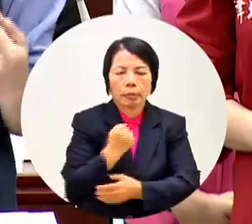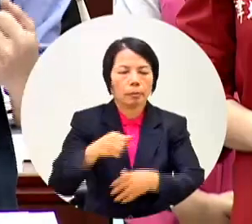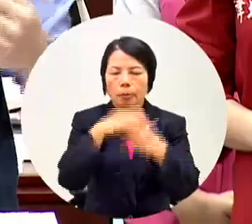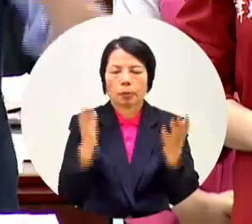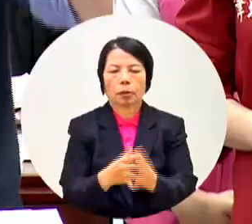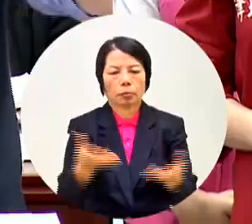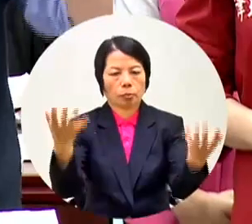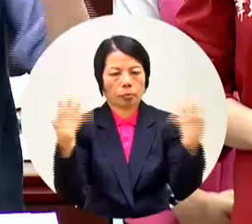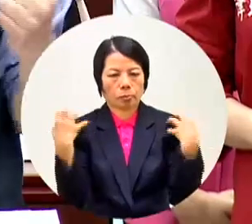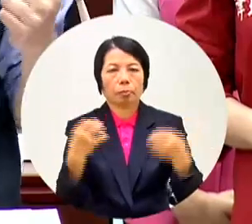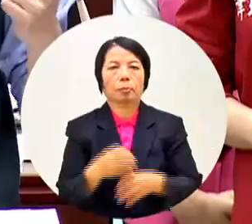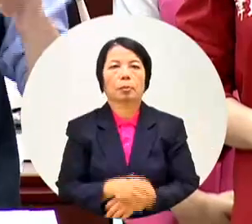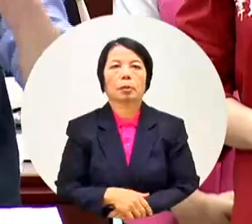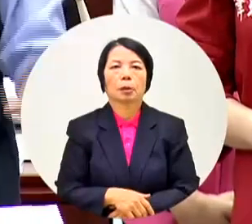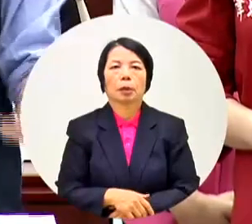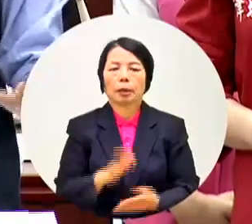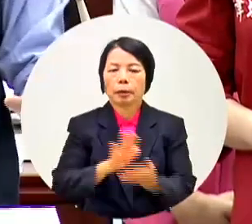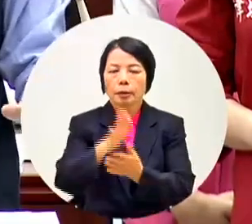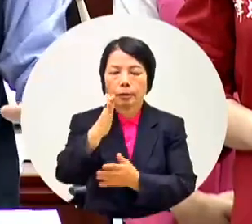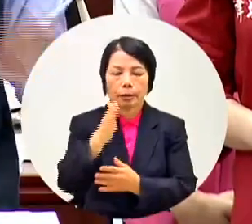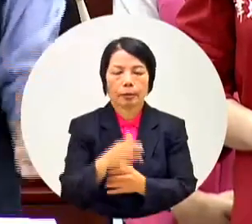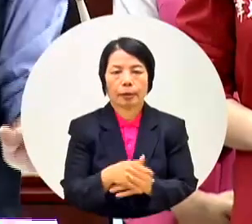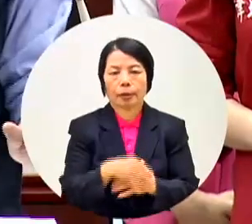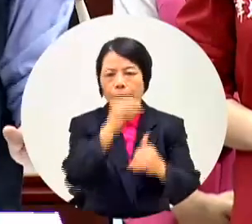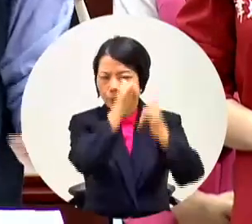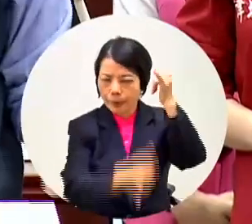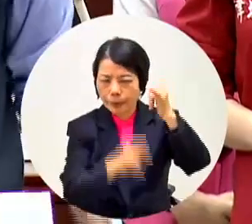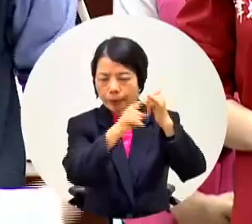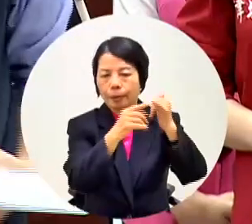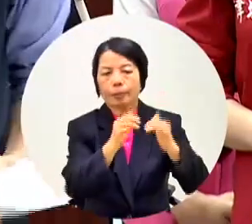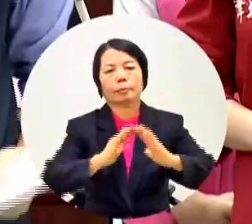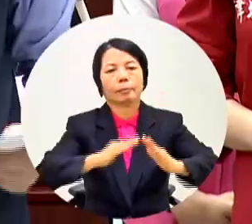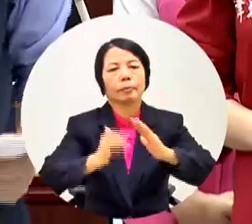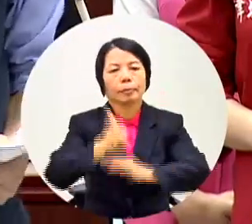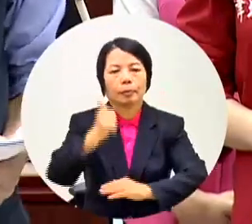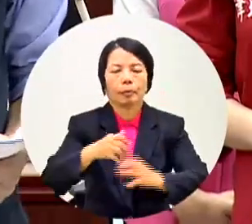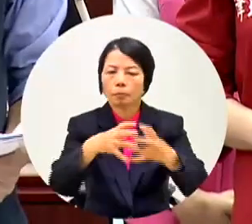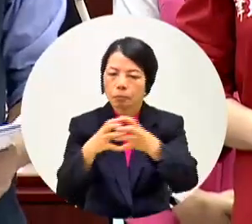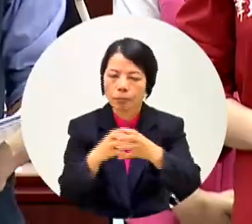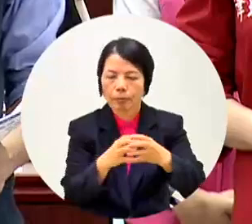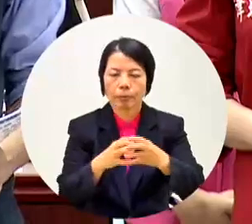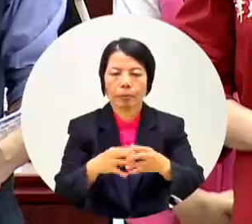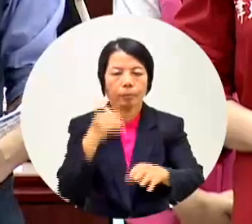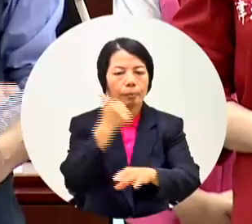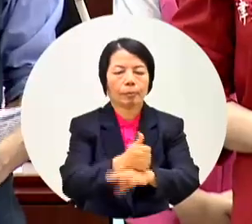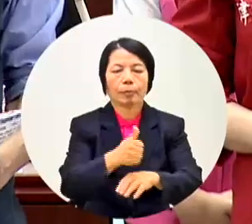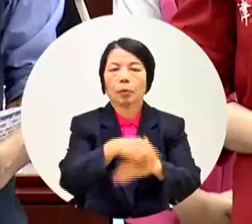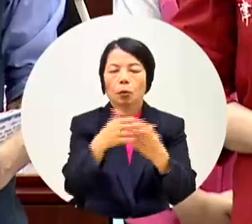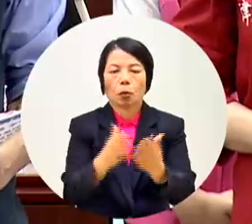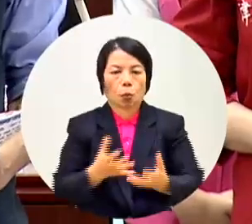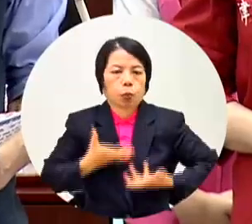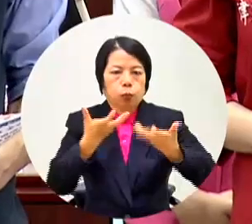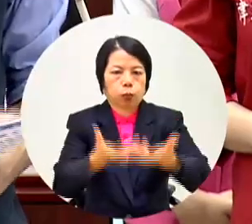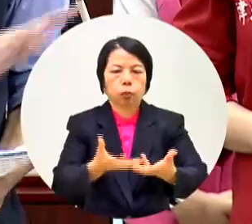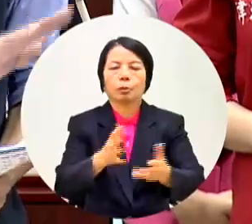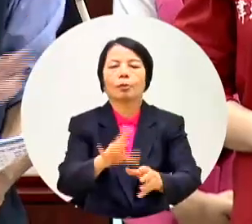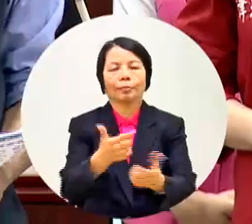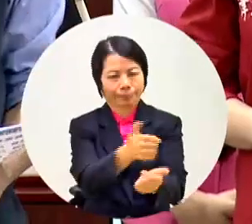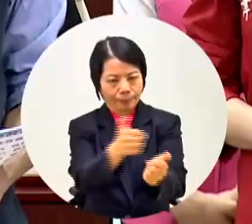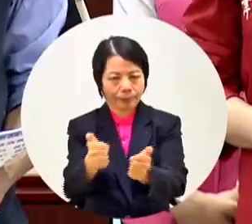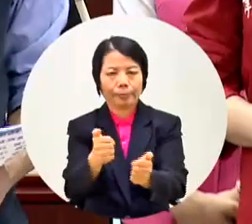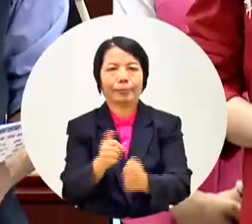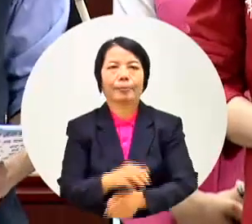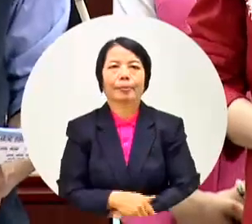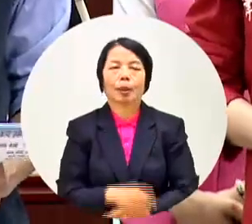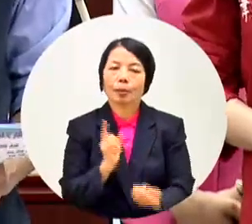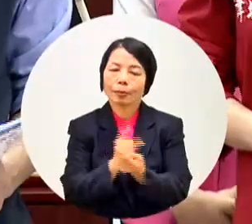长，过去历任的团队对高雄市的建设跟付出。我觉得这是一个开放的心胸，跟曾俊杰议员提的我想是一